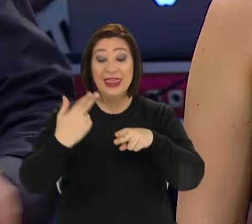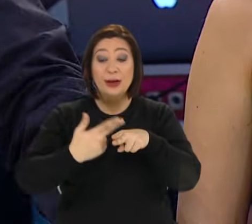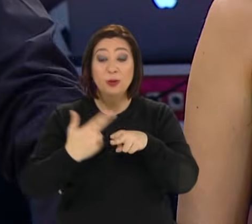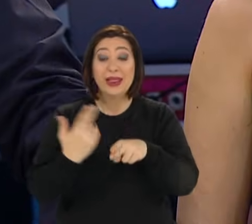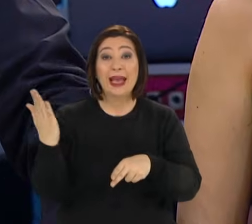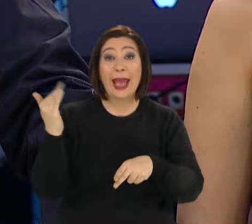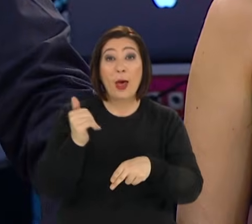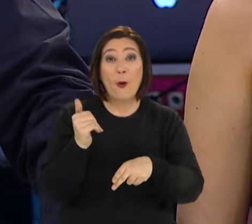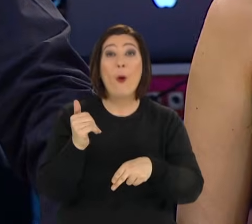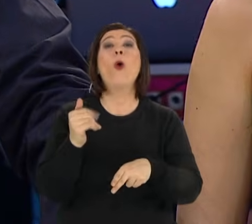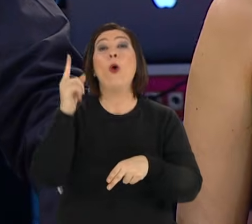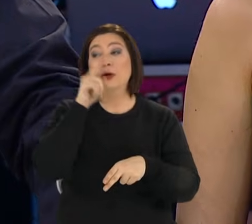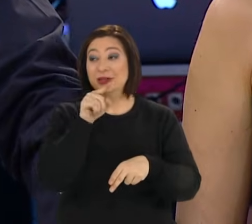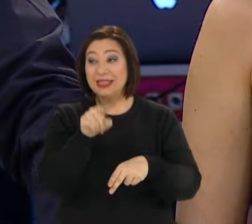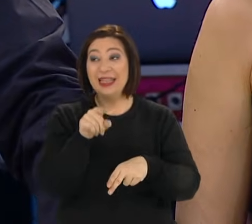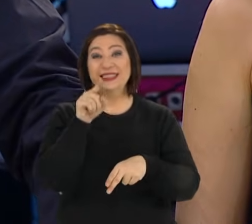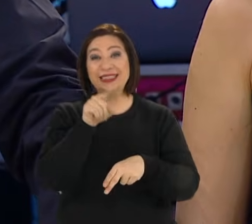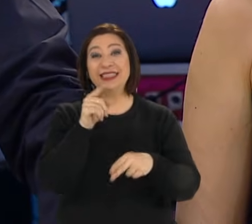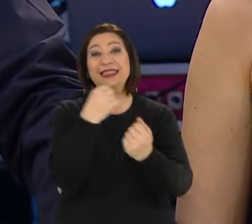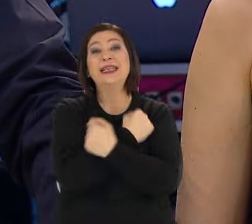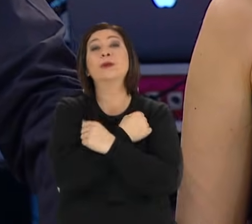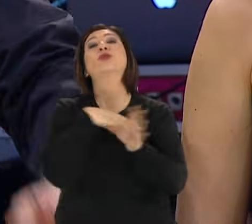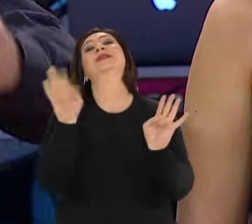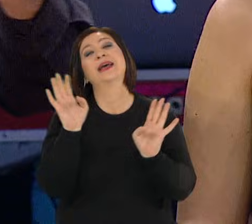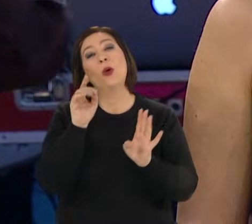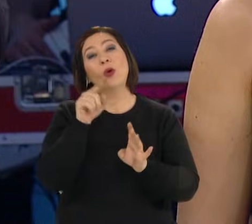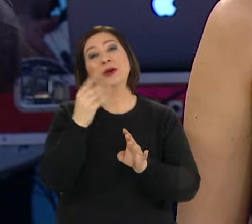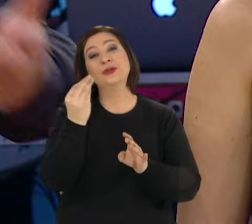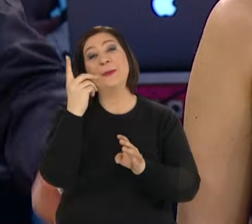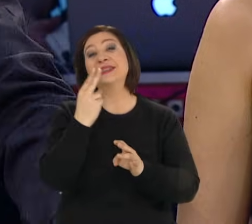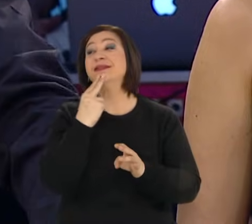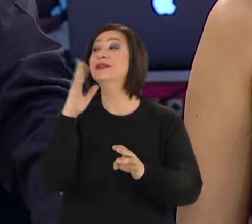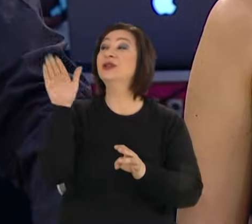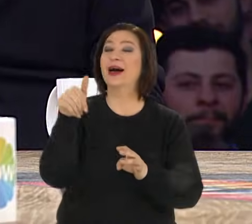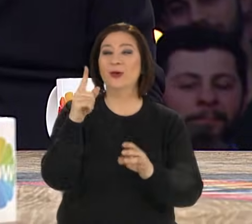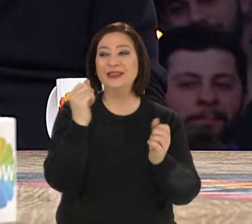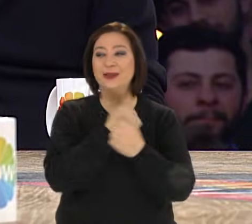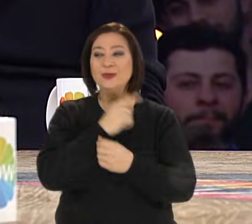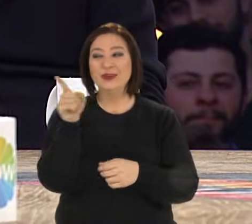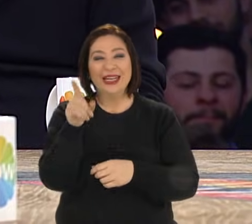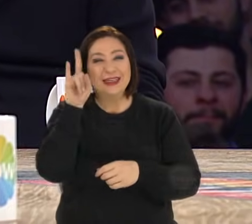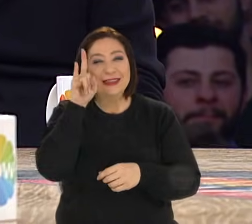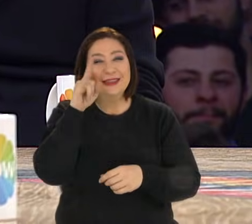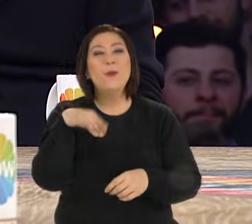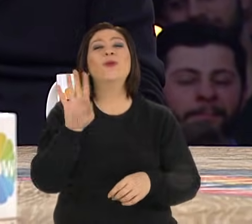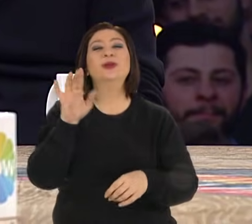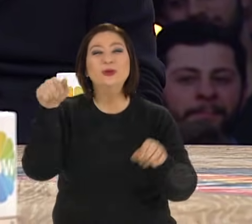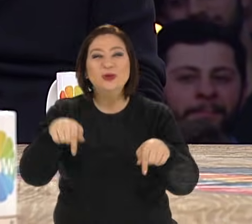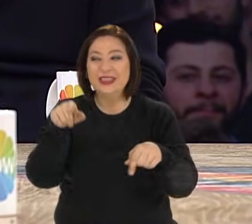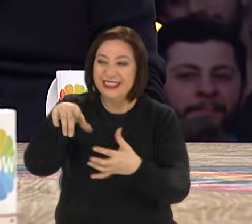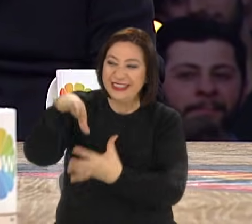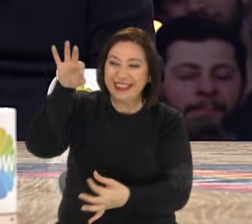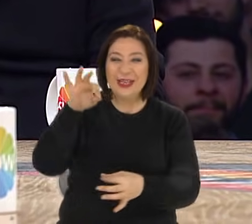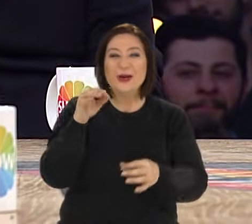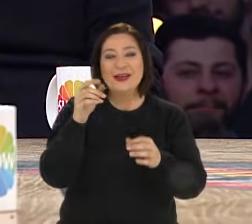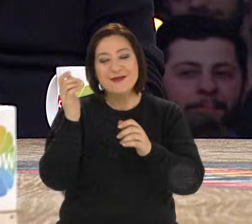geliyor. O yüzden eğer sen sarılmıyorsan oradan güzel bir kız çağır Yasin Baba'ya. Bu seni kıskanmıyorsa, şu anda senin